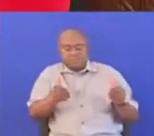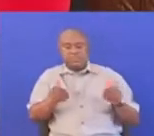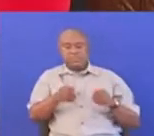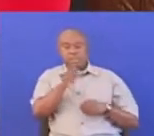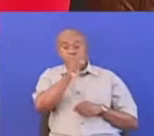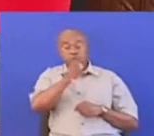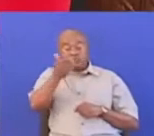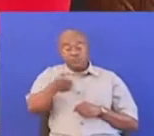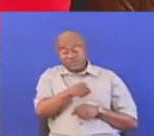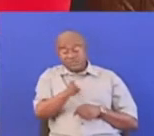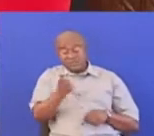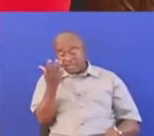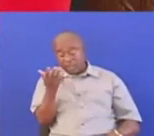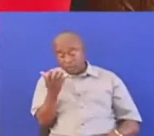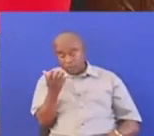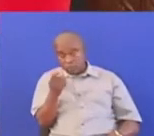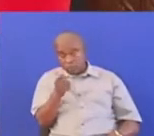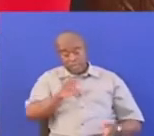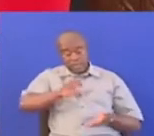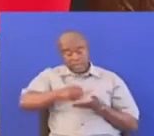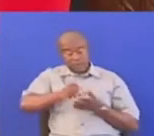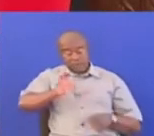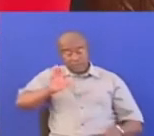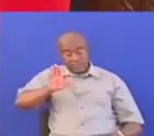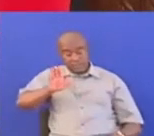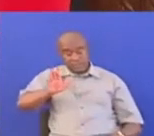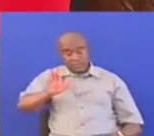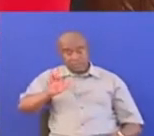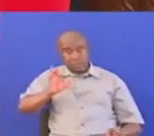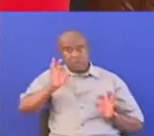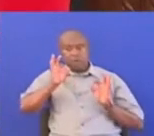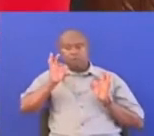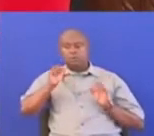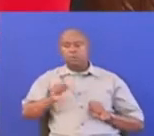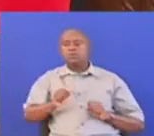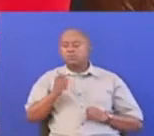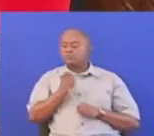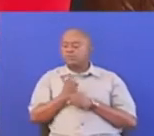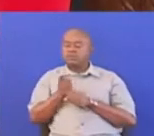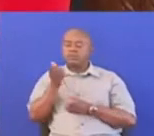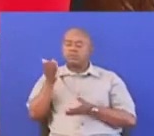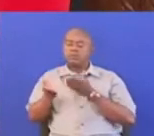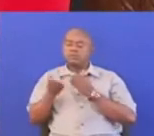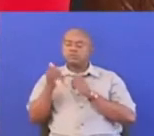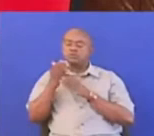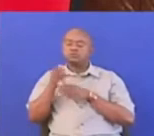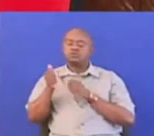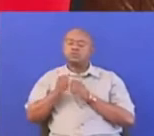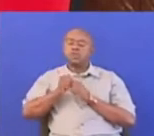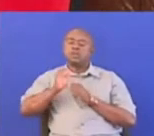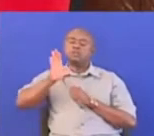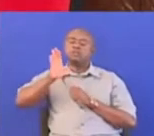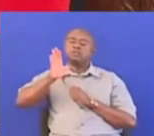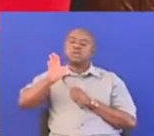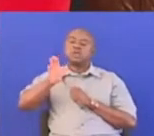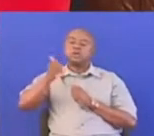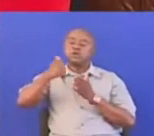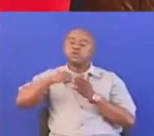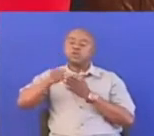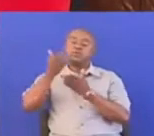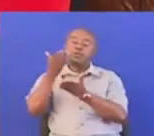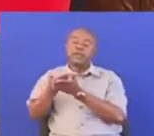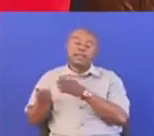walioko kwenye hivyo vijiji na vitongoji vinavyoenda kufa wafanyie uthamini wa mali zao, waweze